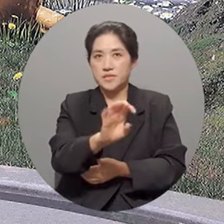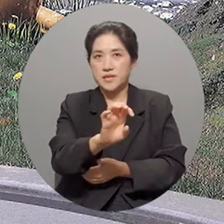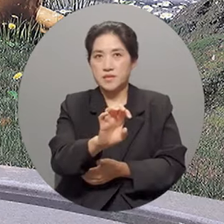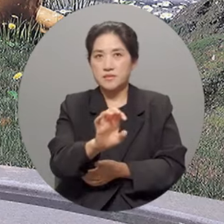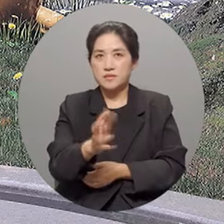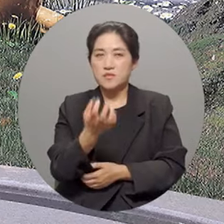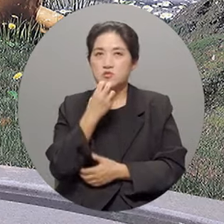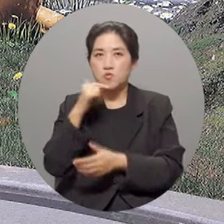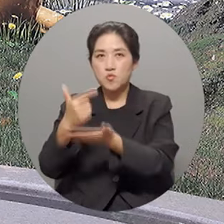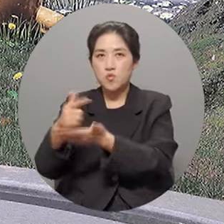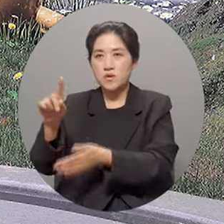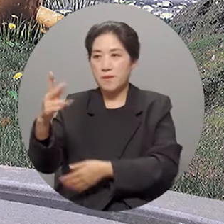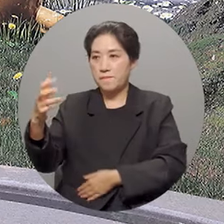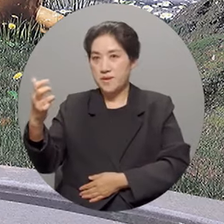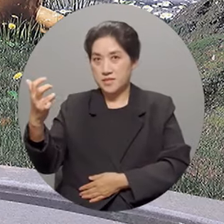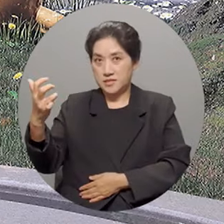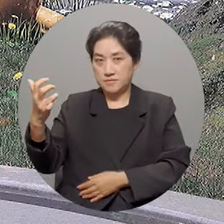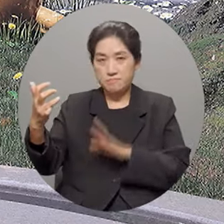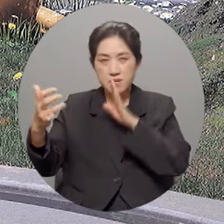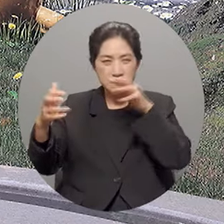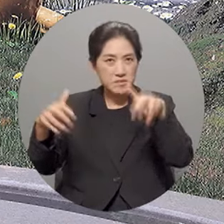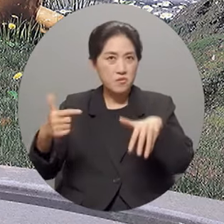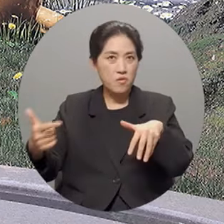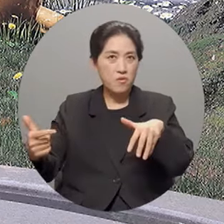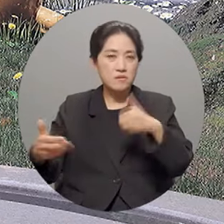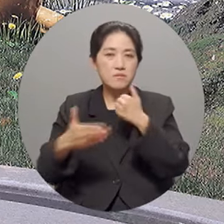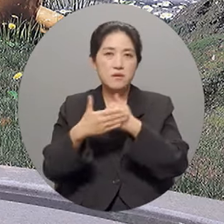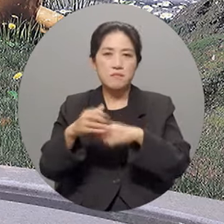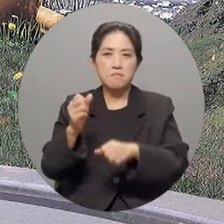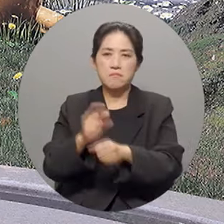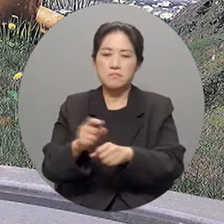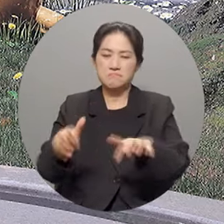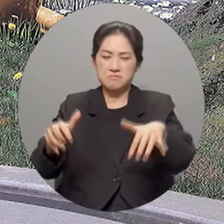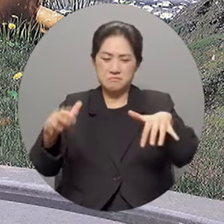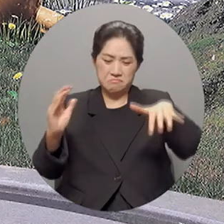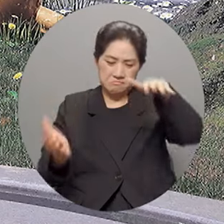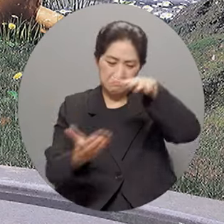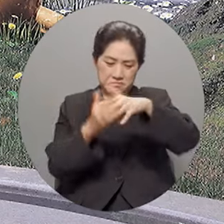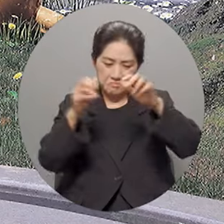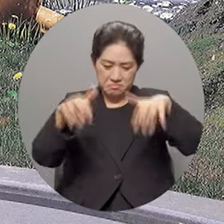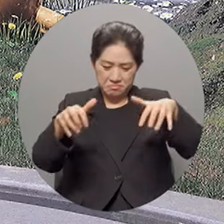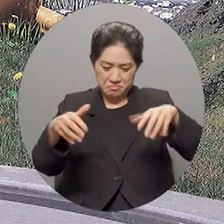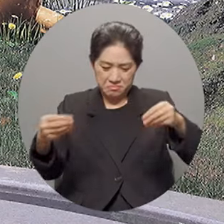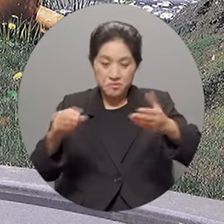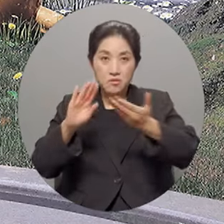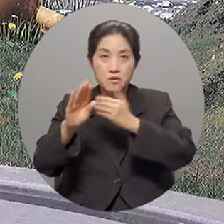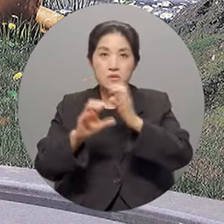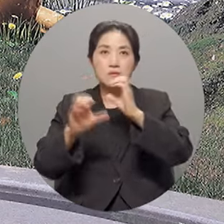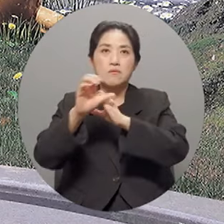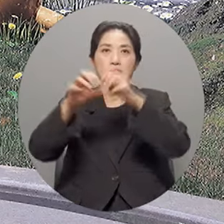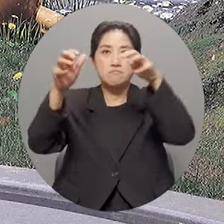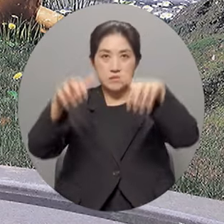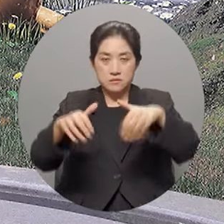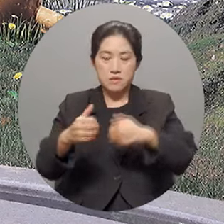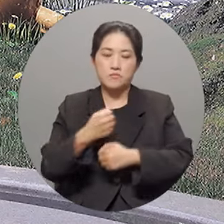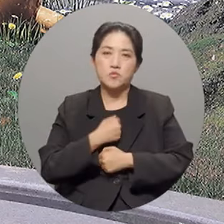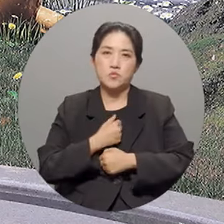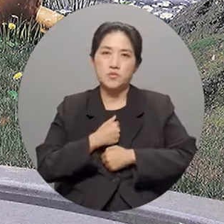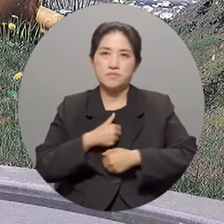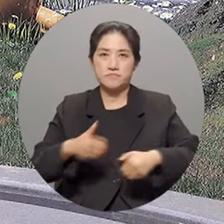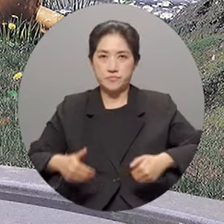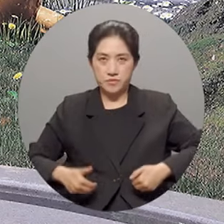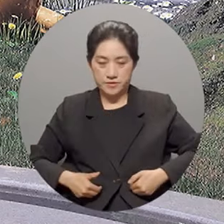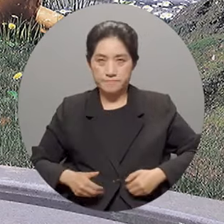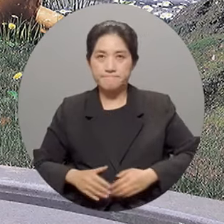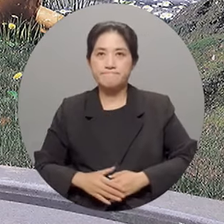노원구에 280mm 많은 비가 내렸습니다 이미 이렇게 기록적인 비가 쏟아진 뒤라 계속해서 대비를 해 주셔야겠습니다